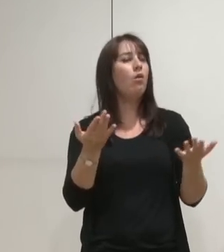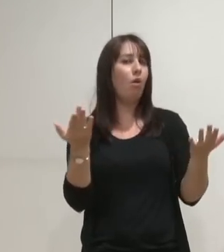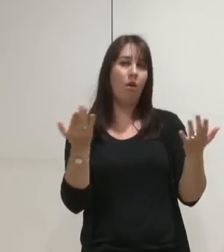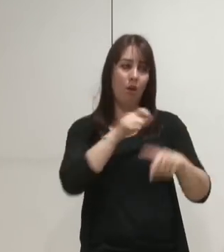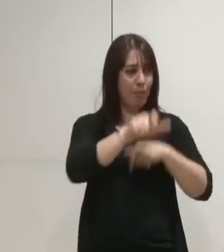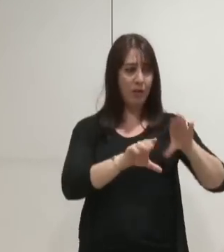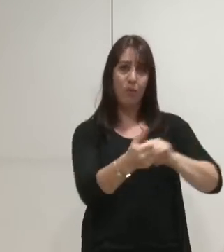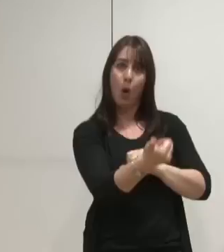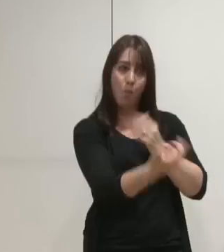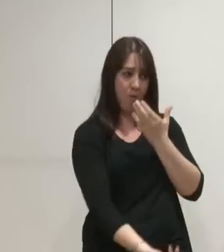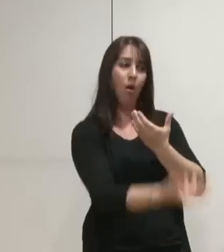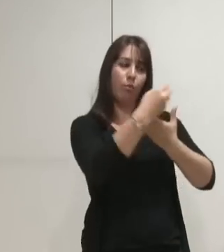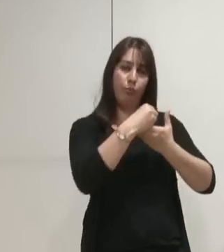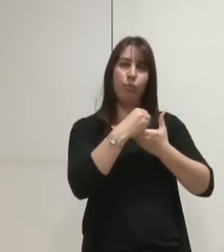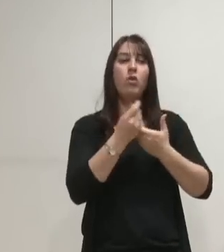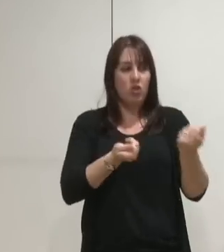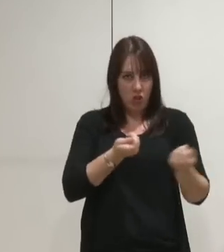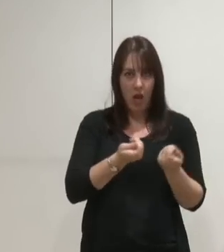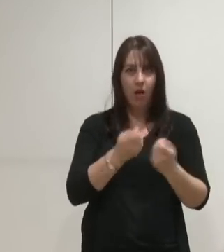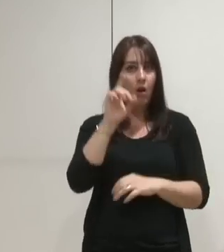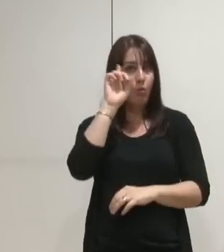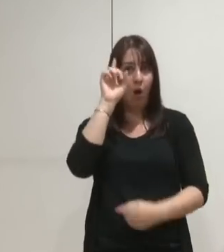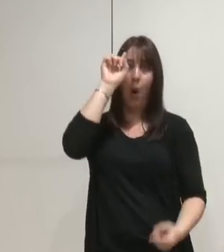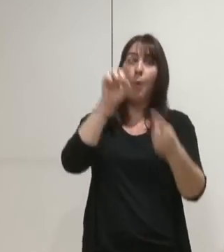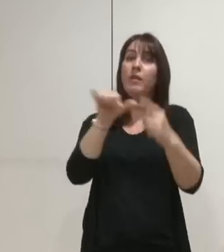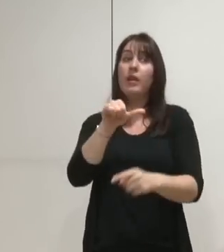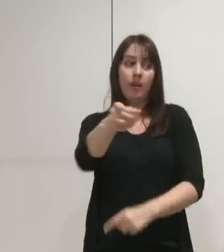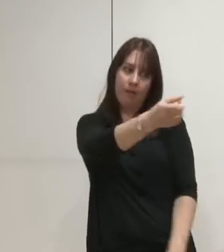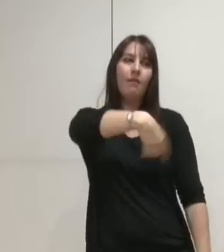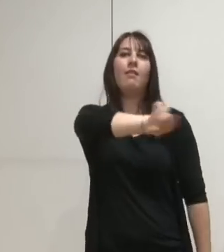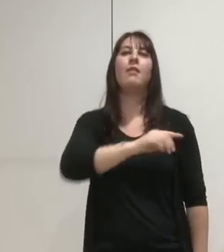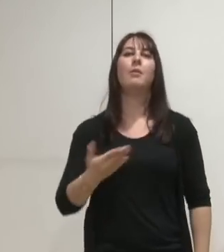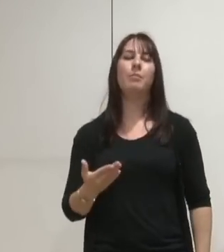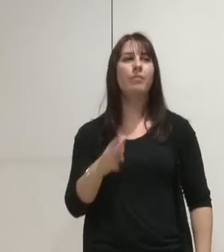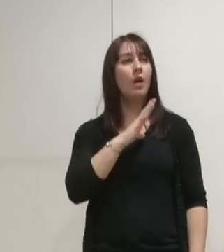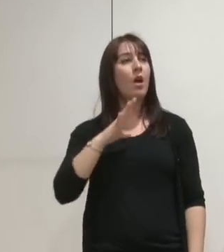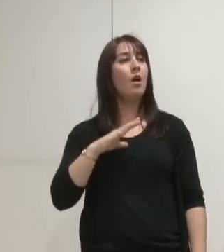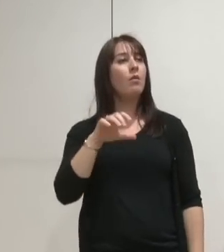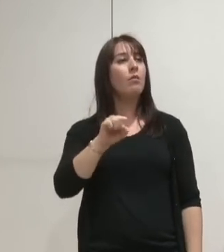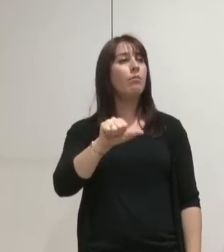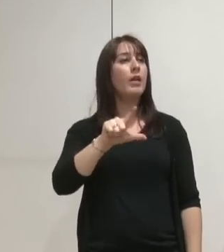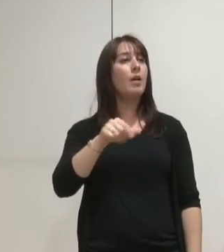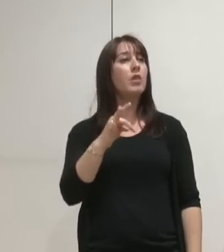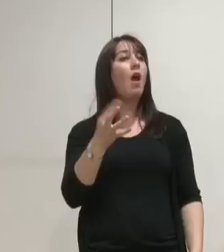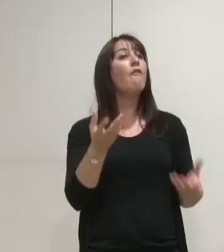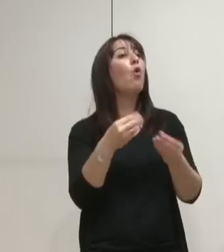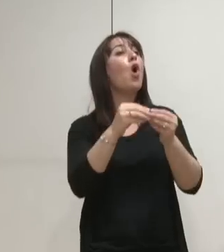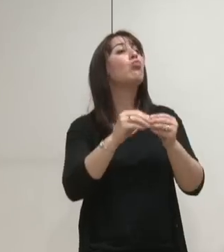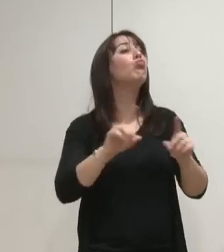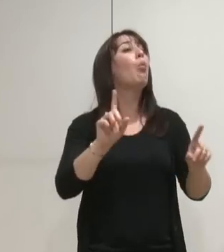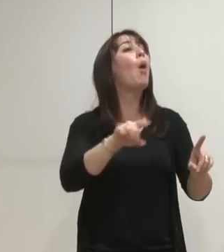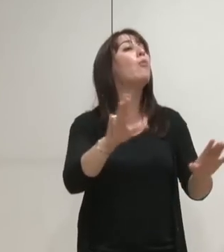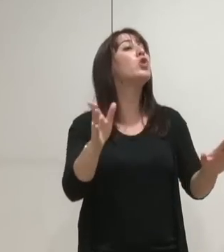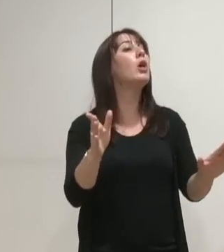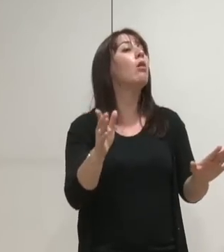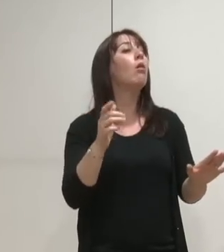les habitants puisque elles sont à destination des habitants madame Salah peut-être vous voulez rajouter quelque chose non vous êtes pas obligé